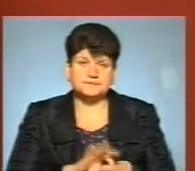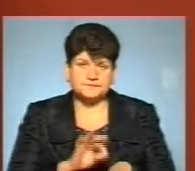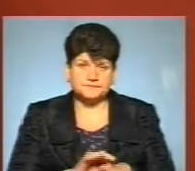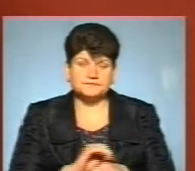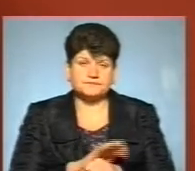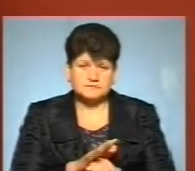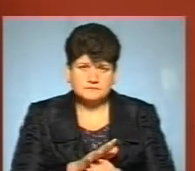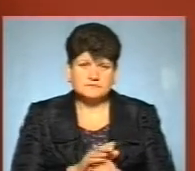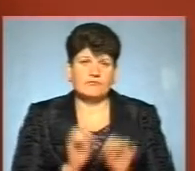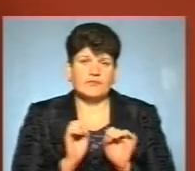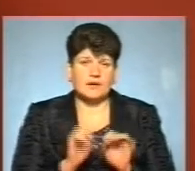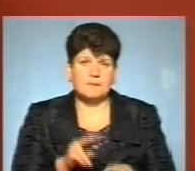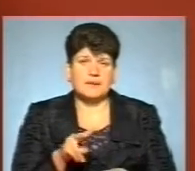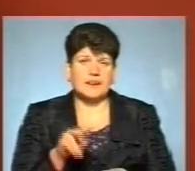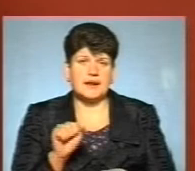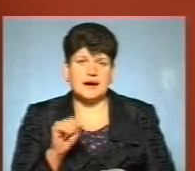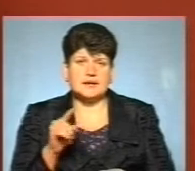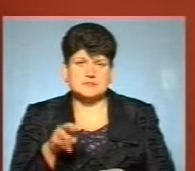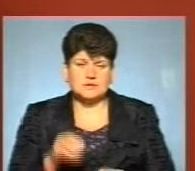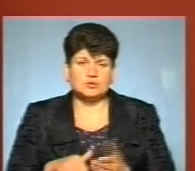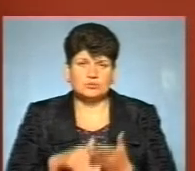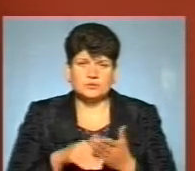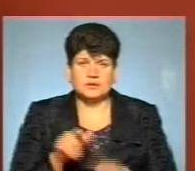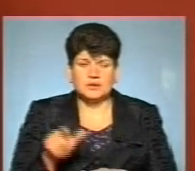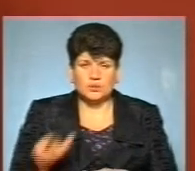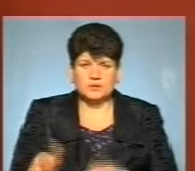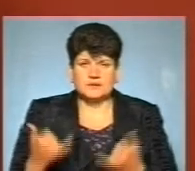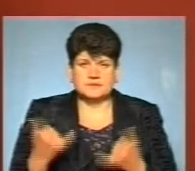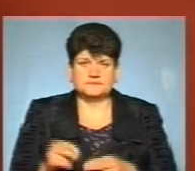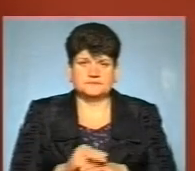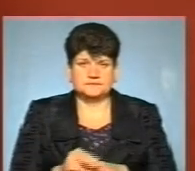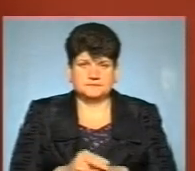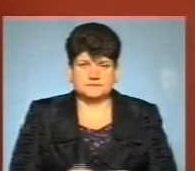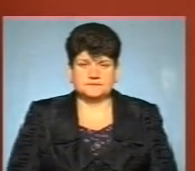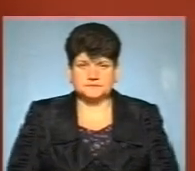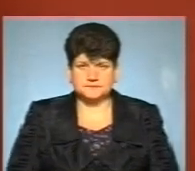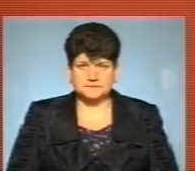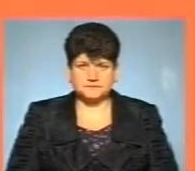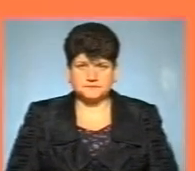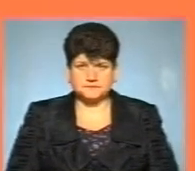добровільно здають плазму, аби допомогти людям, які зараз лікуються.